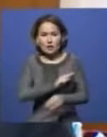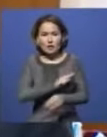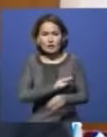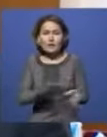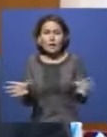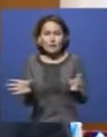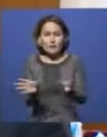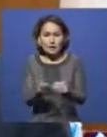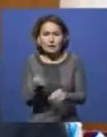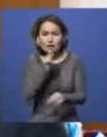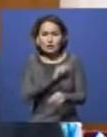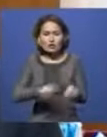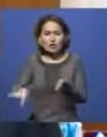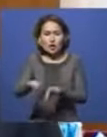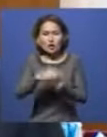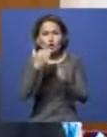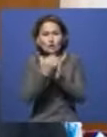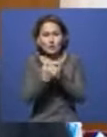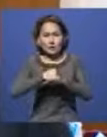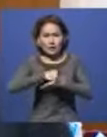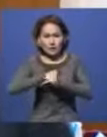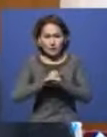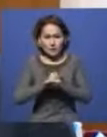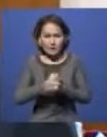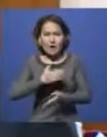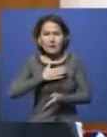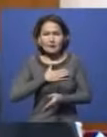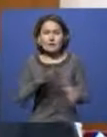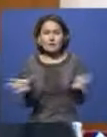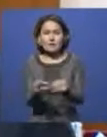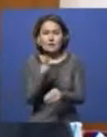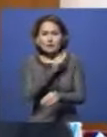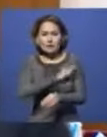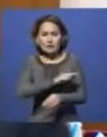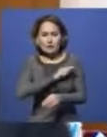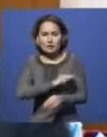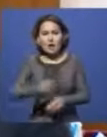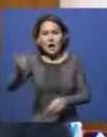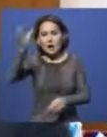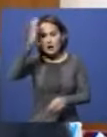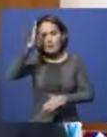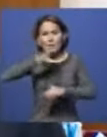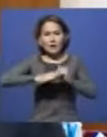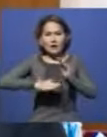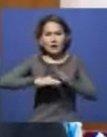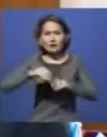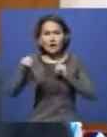жұмыстың жоспарын да қабылдады. Бұл жоспарға сәйкес біздер бірлесе отырып бірнеше жаңа ғылыми практикалық